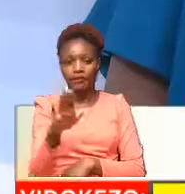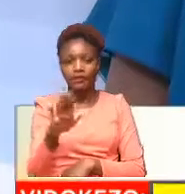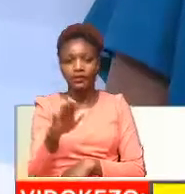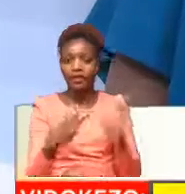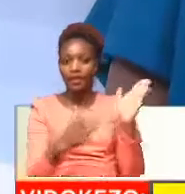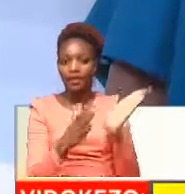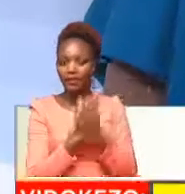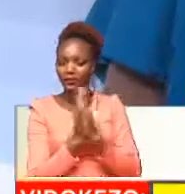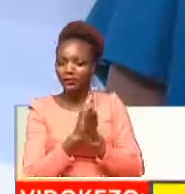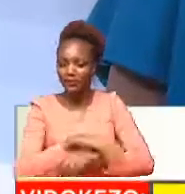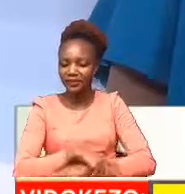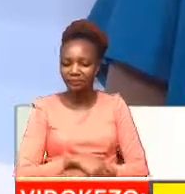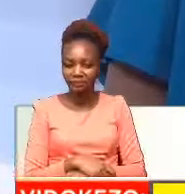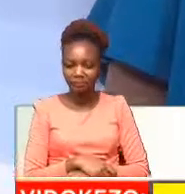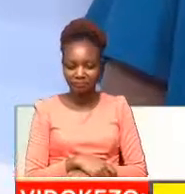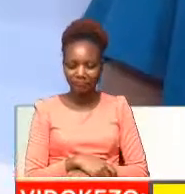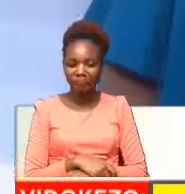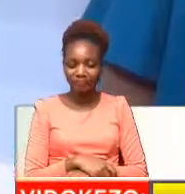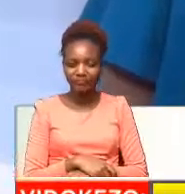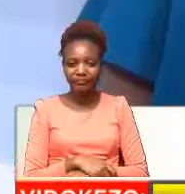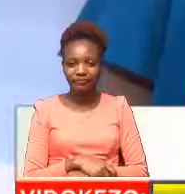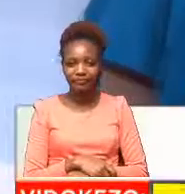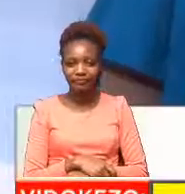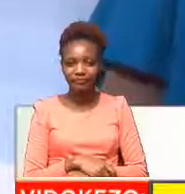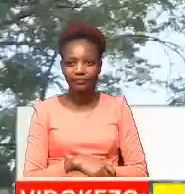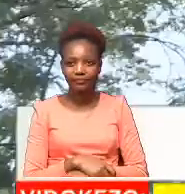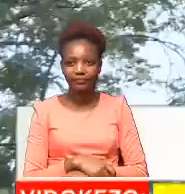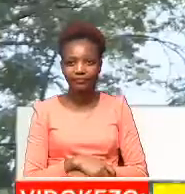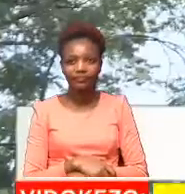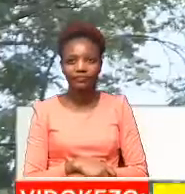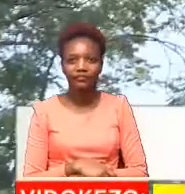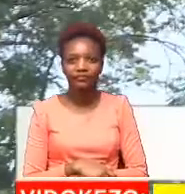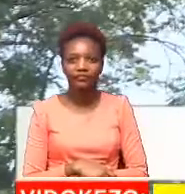wetu Paul Kirobi na ukamilifu wa taarifa hiyo.